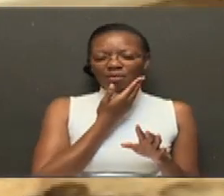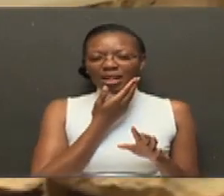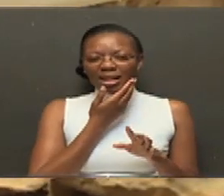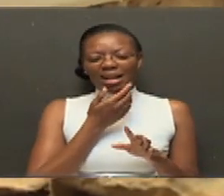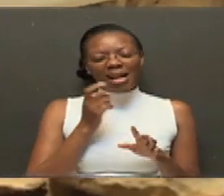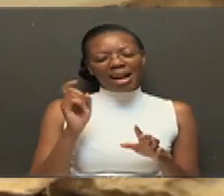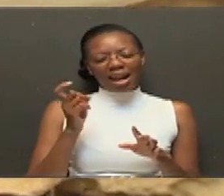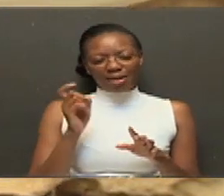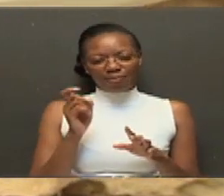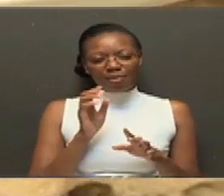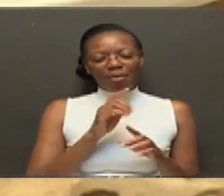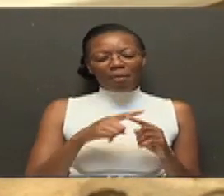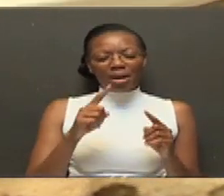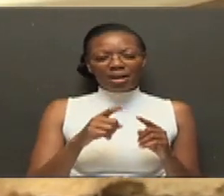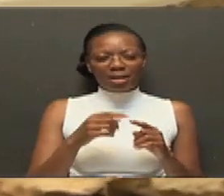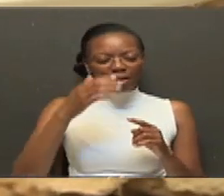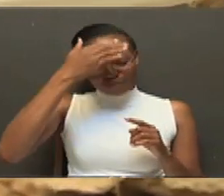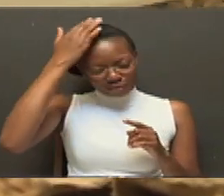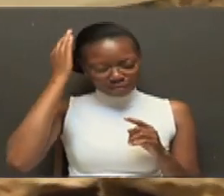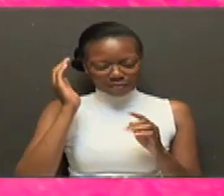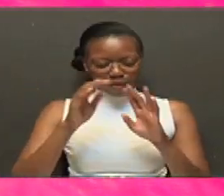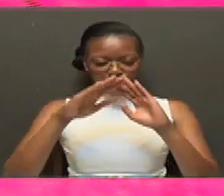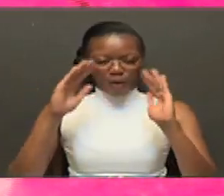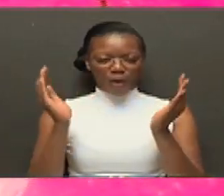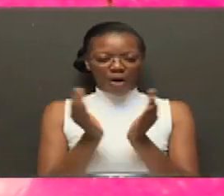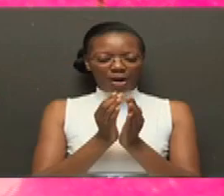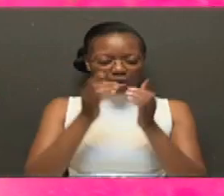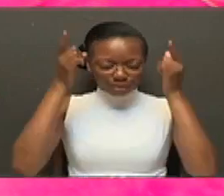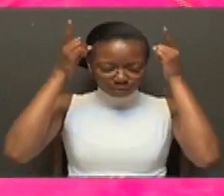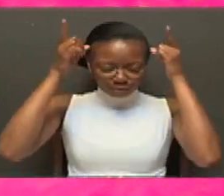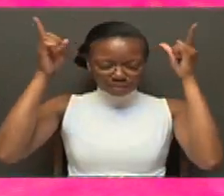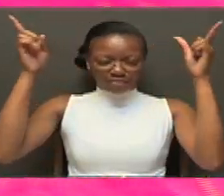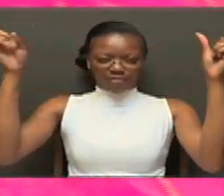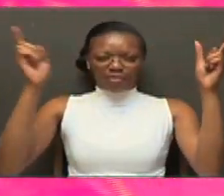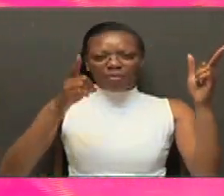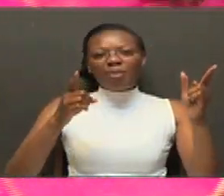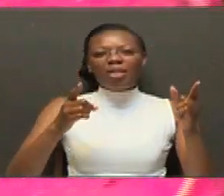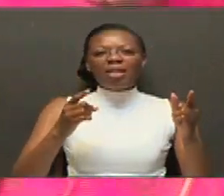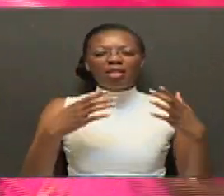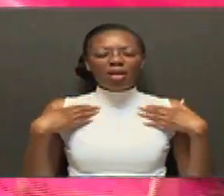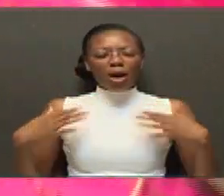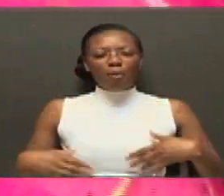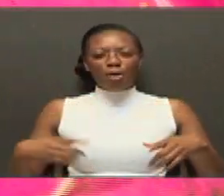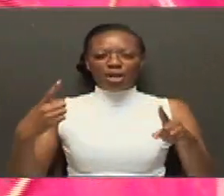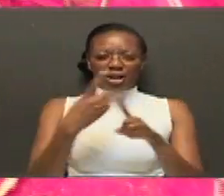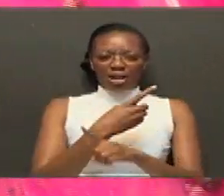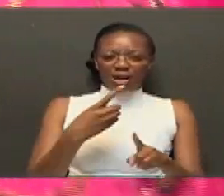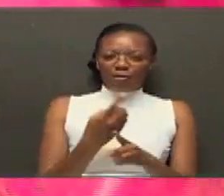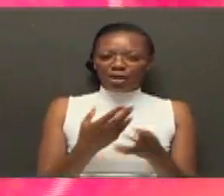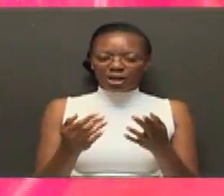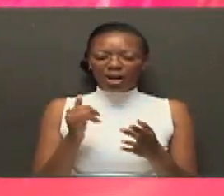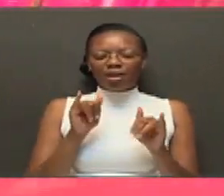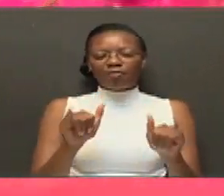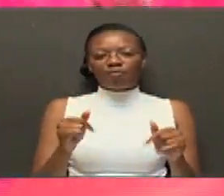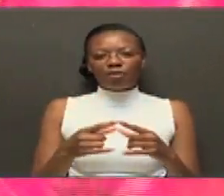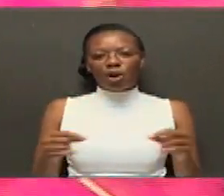kichwa cha mviringo na antena ndefu. Huwa na ukubwa tofauti tofauti ikitegemea amekuwa kiasi gani na hupatikana